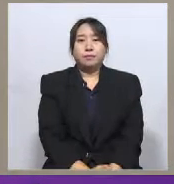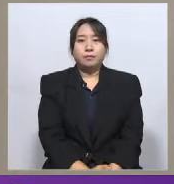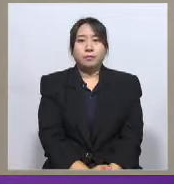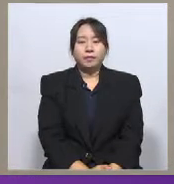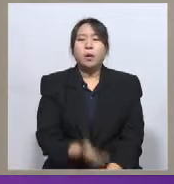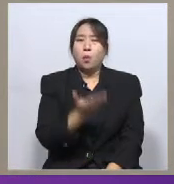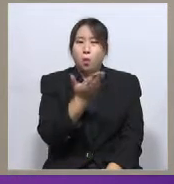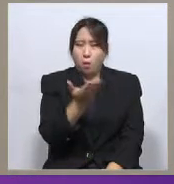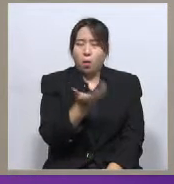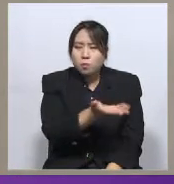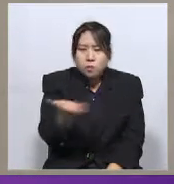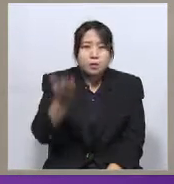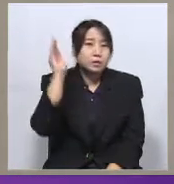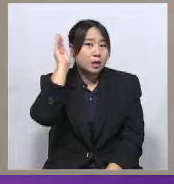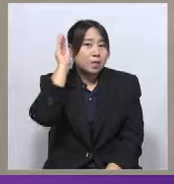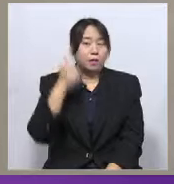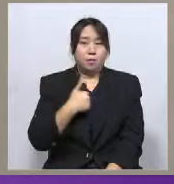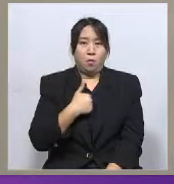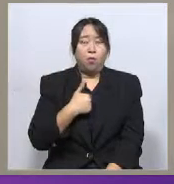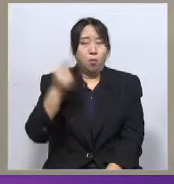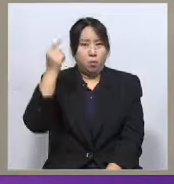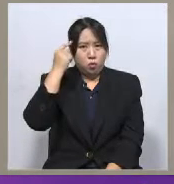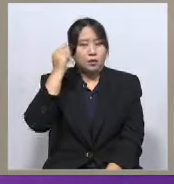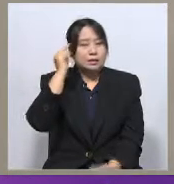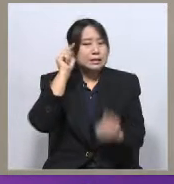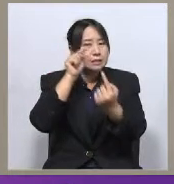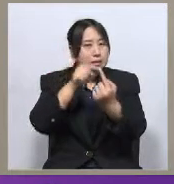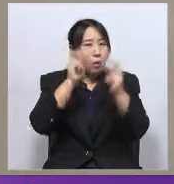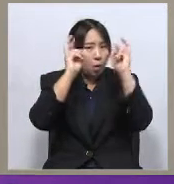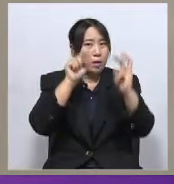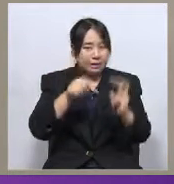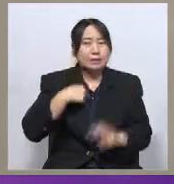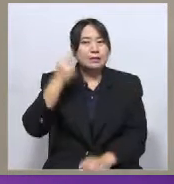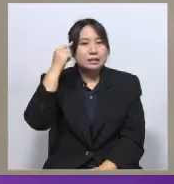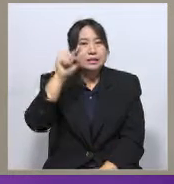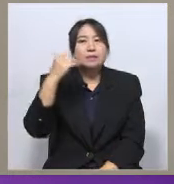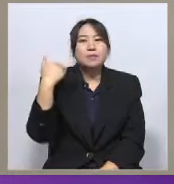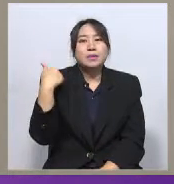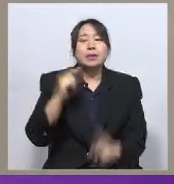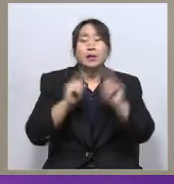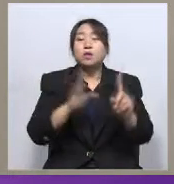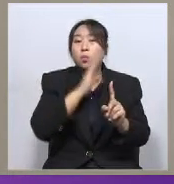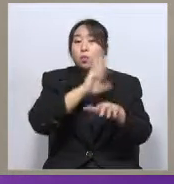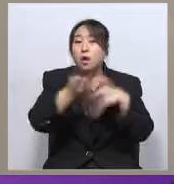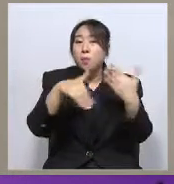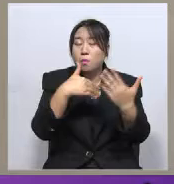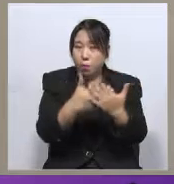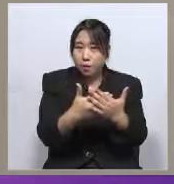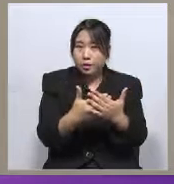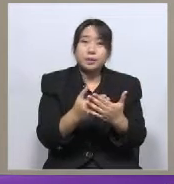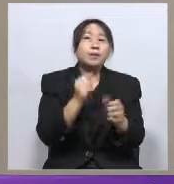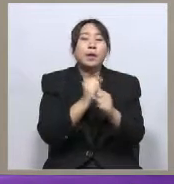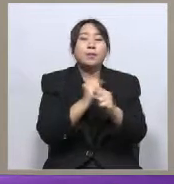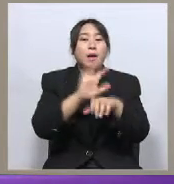ขอให้เชื่อมั่นนะผมเองก็รู้คำนึงถึงเรื่องนี้อยู่นะครับแต่ถ้าสมมติว่าทุกอย่างมันโครมคากันทั้งหมดเลยท่านก็เห็น